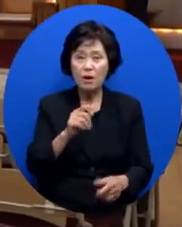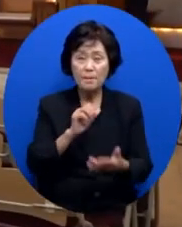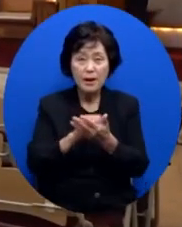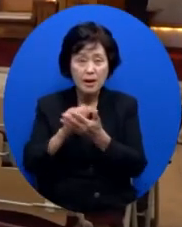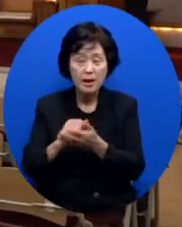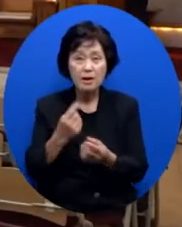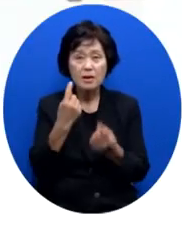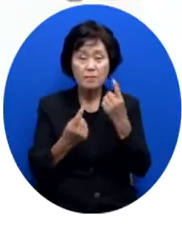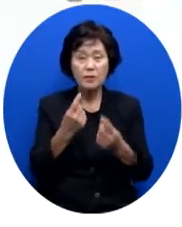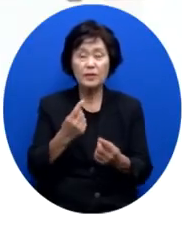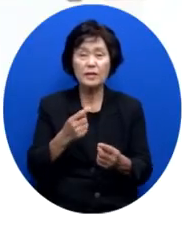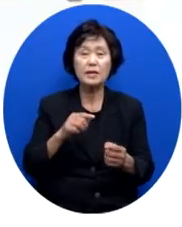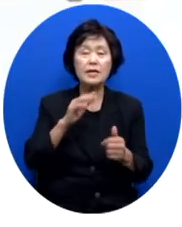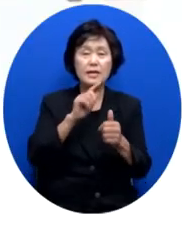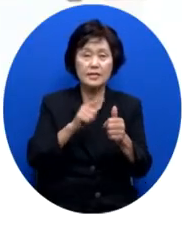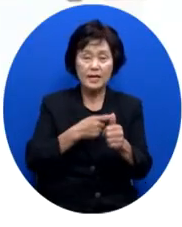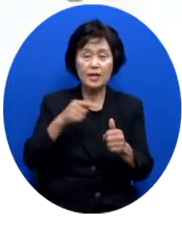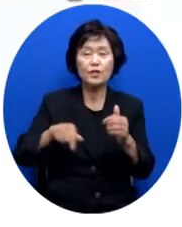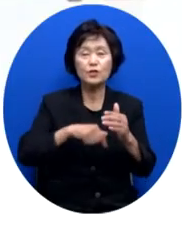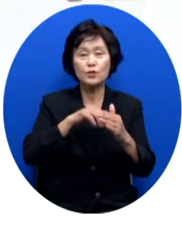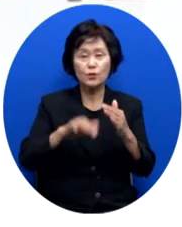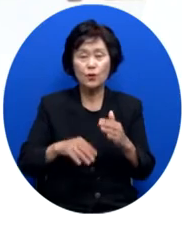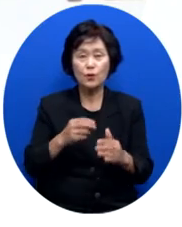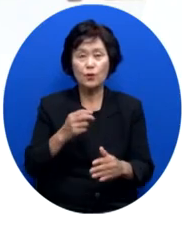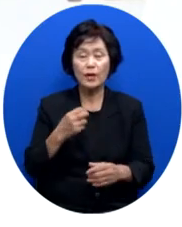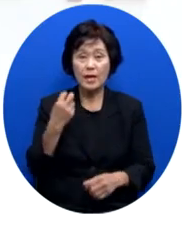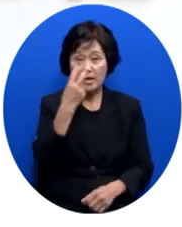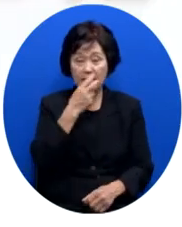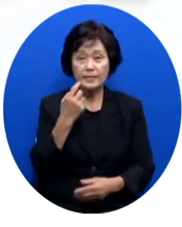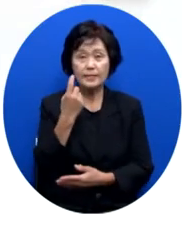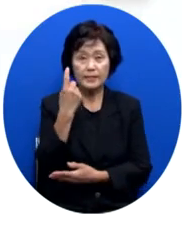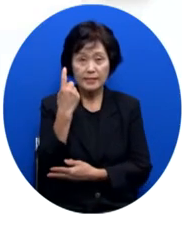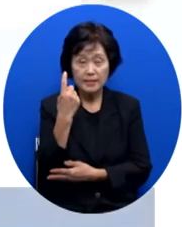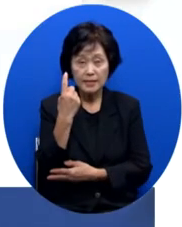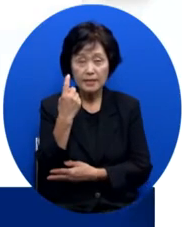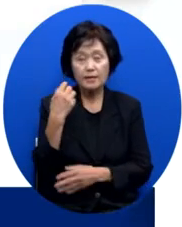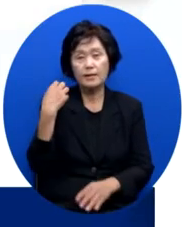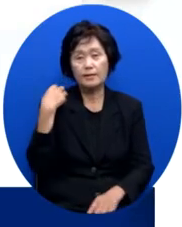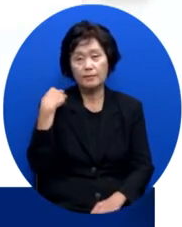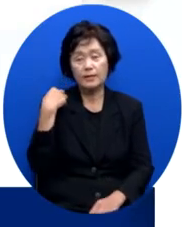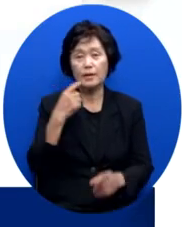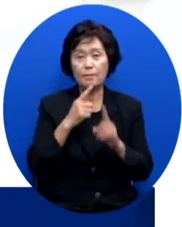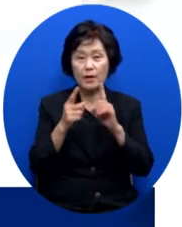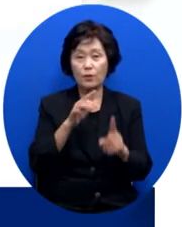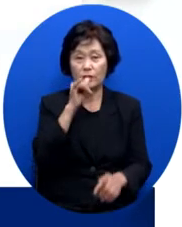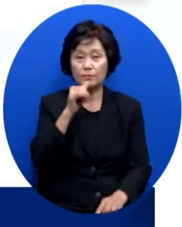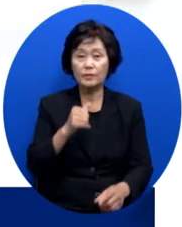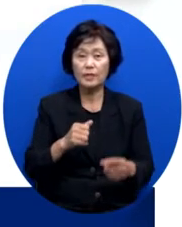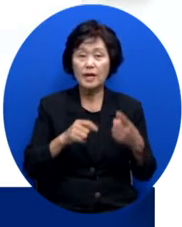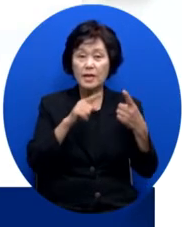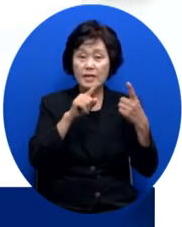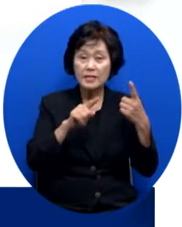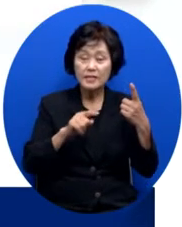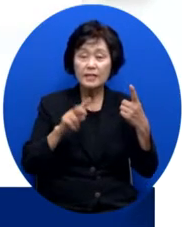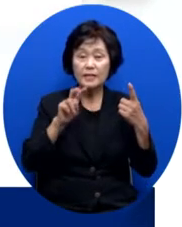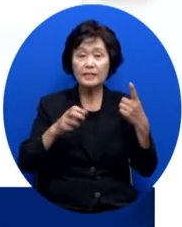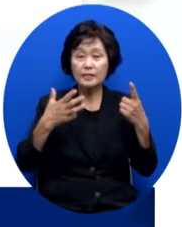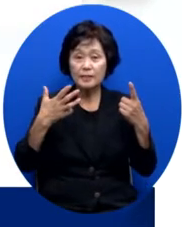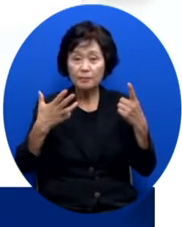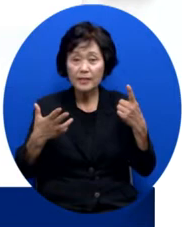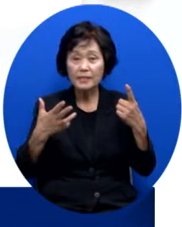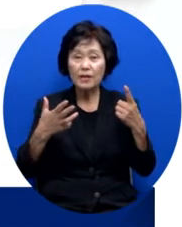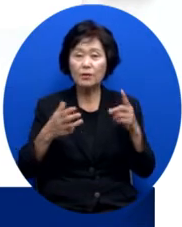청지기 역할을 수행하려는 해석이 더 타당하다는 겁니다 1장 28절 과 창세기 2장 15절에 짝 구절이 에요